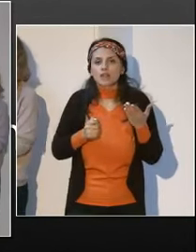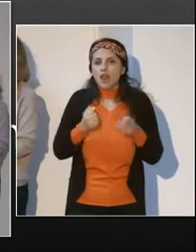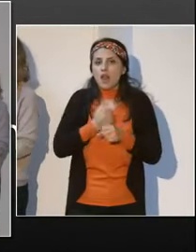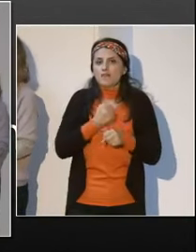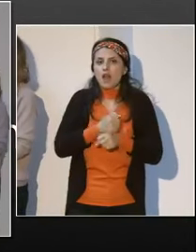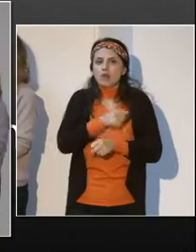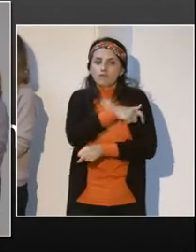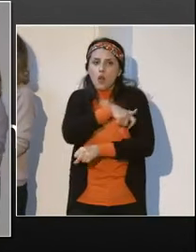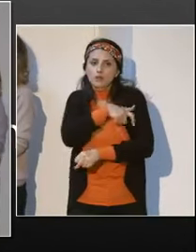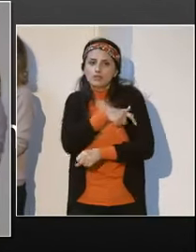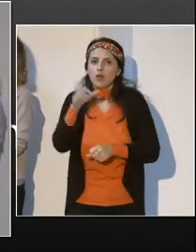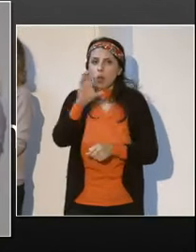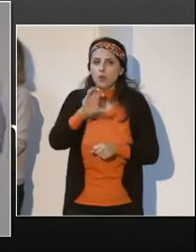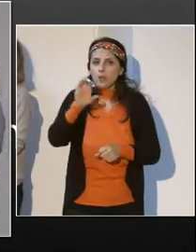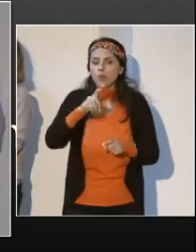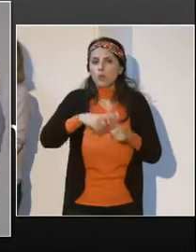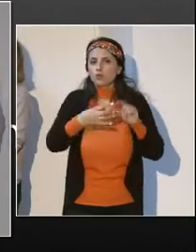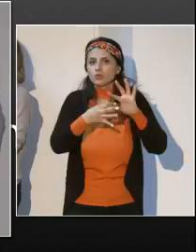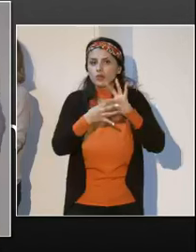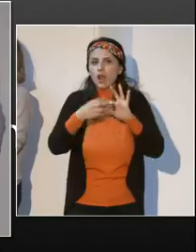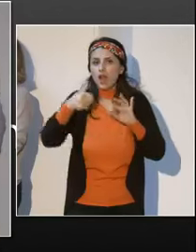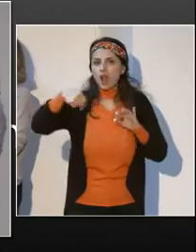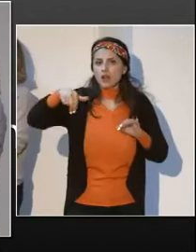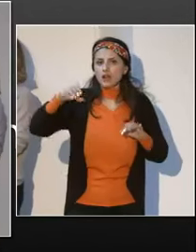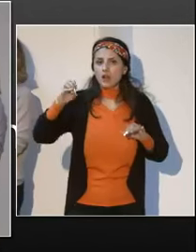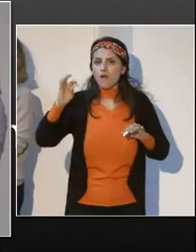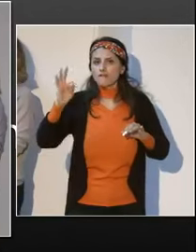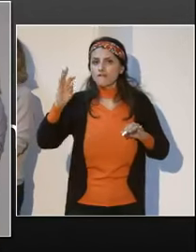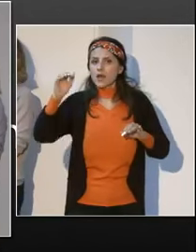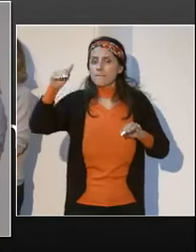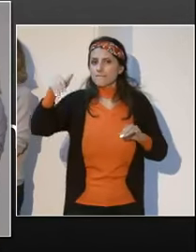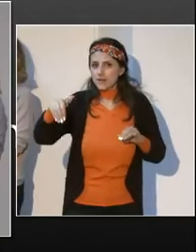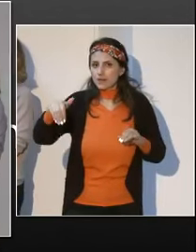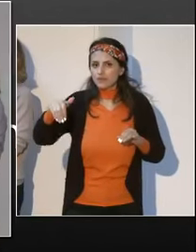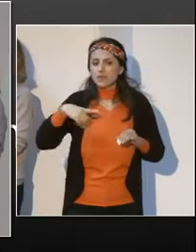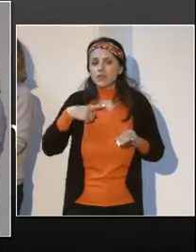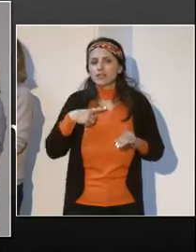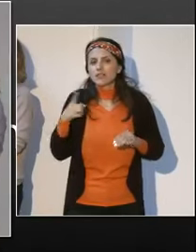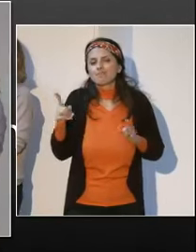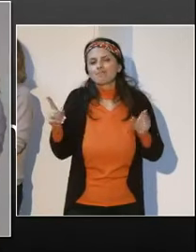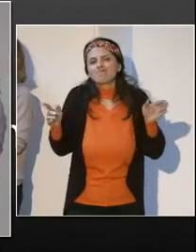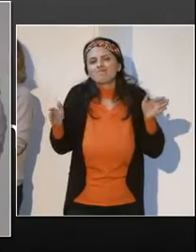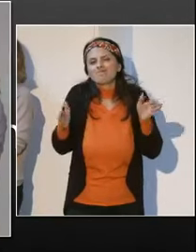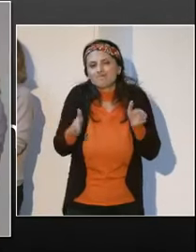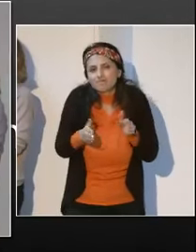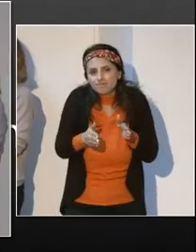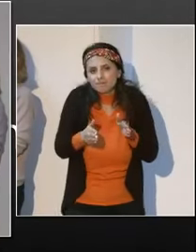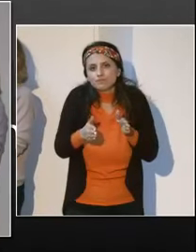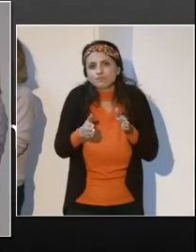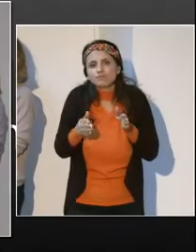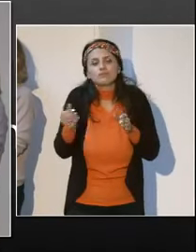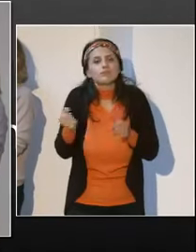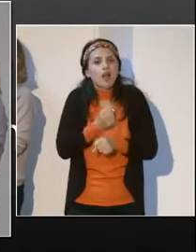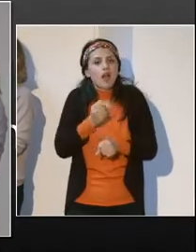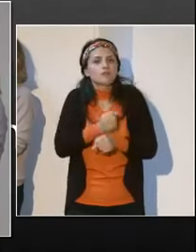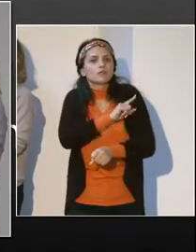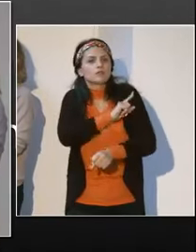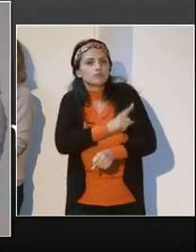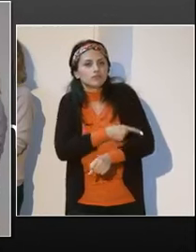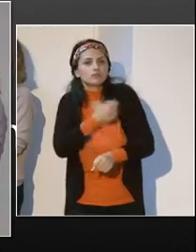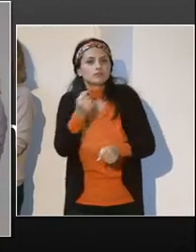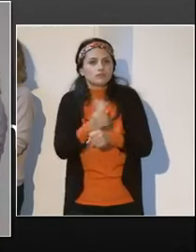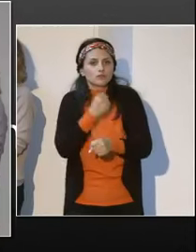Comisia Europeană în parteneriat cu anuell este unul extrem de limitativ am făcut eforturi supraomenesti